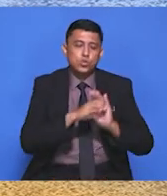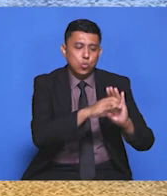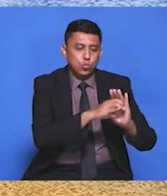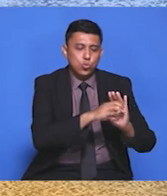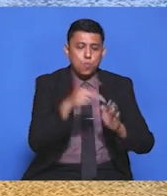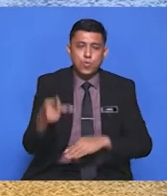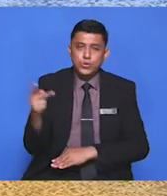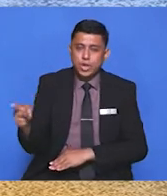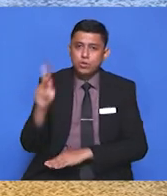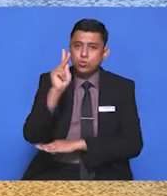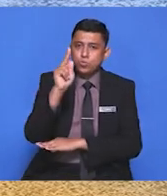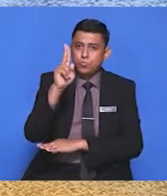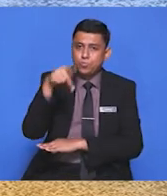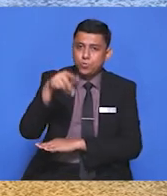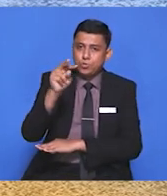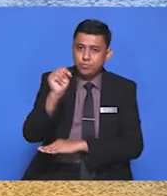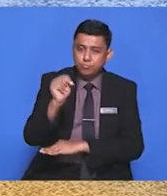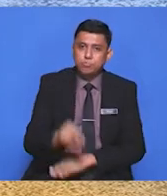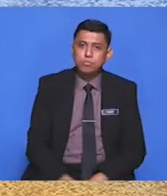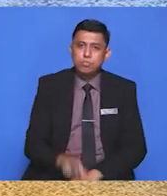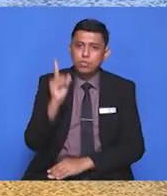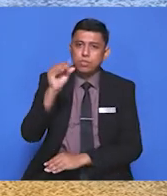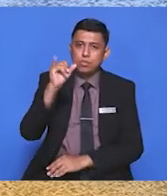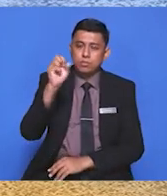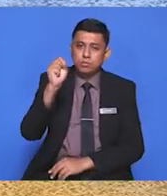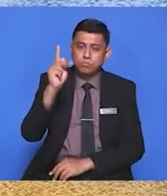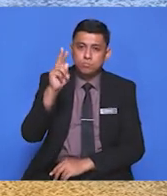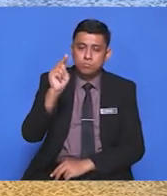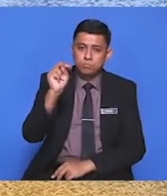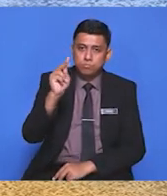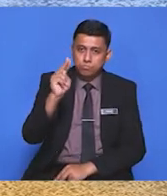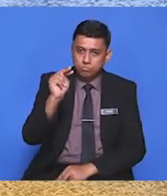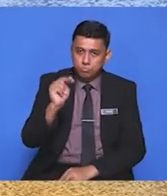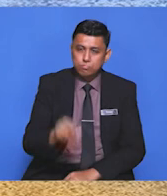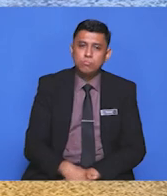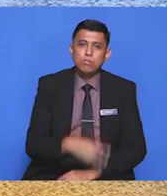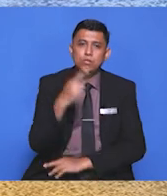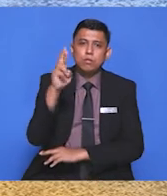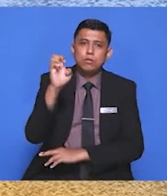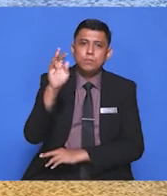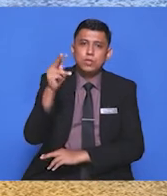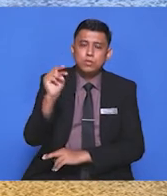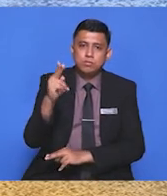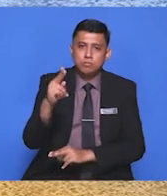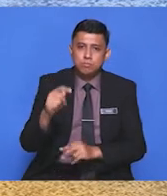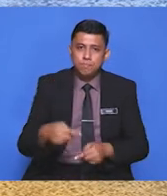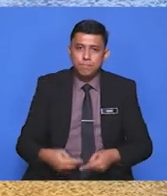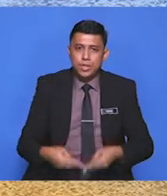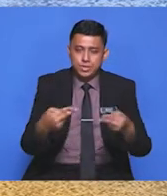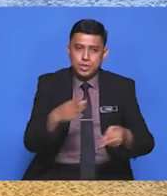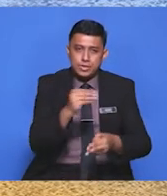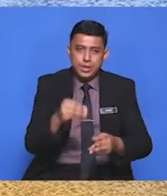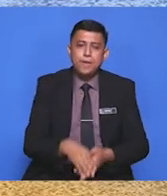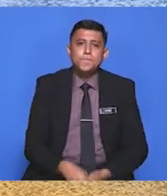produk, kupon, diskaun, rebate, hadiah dan